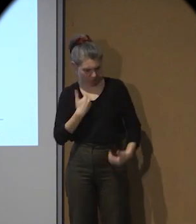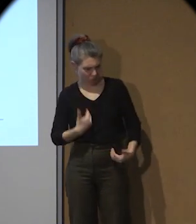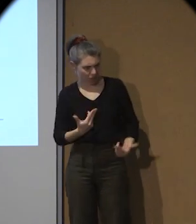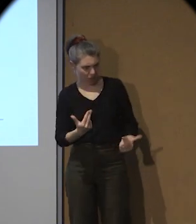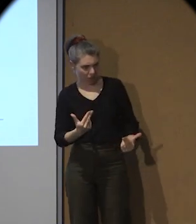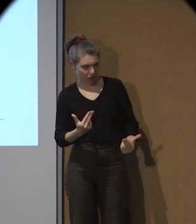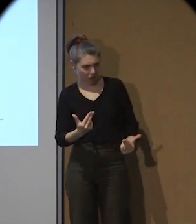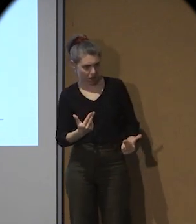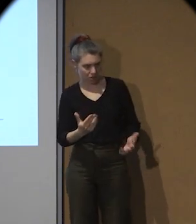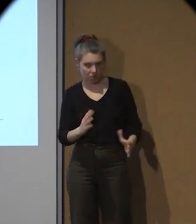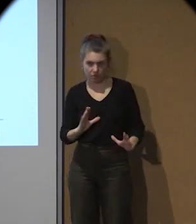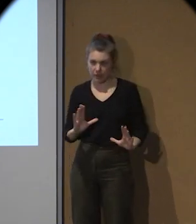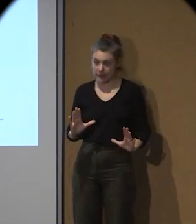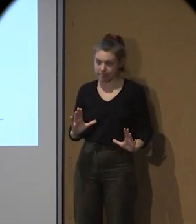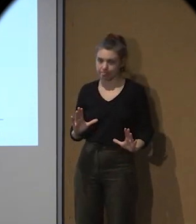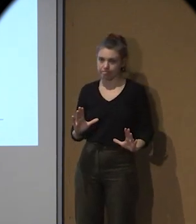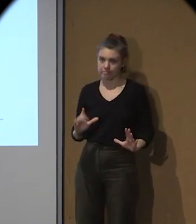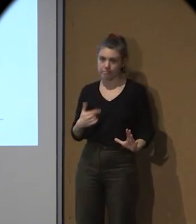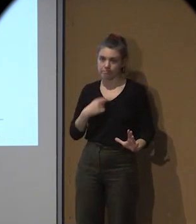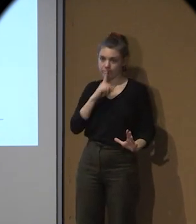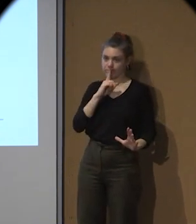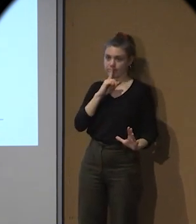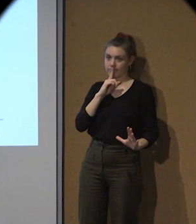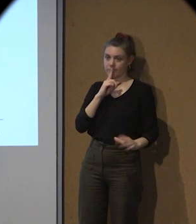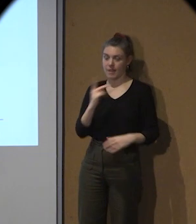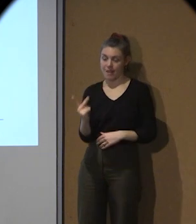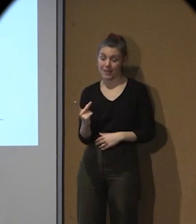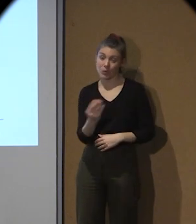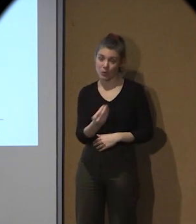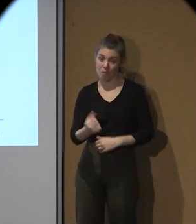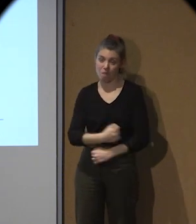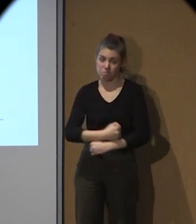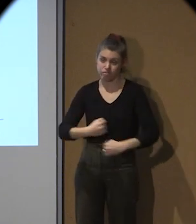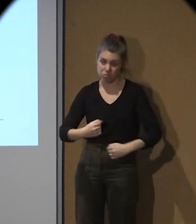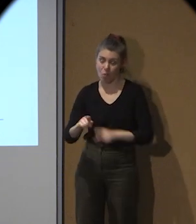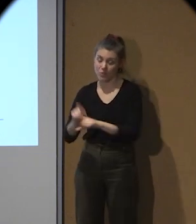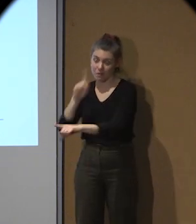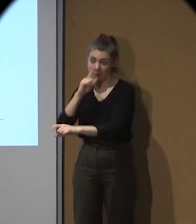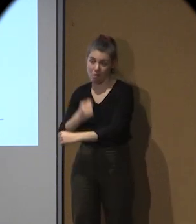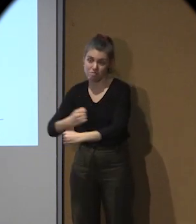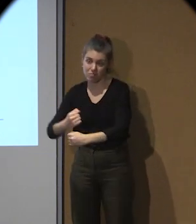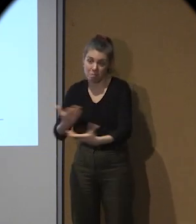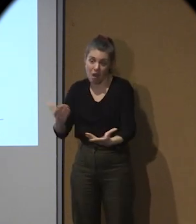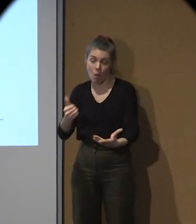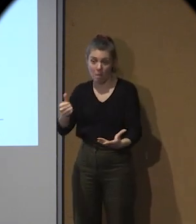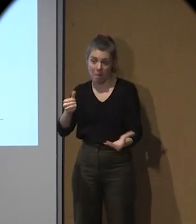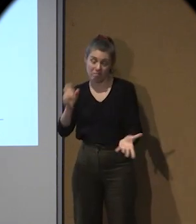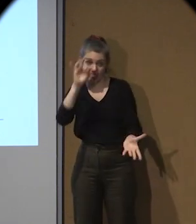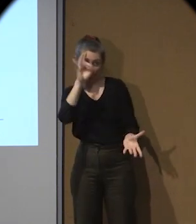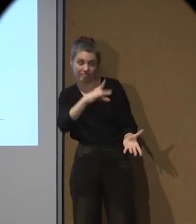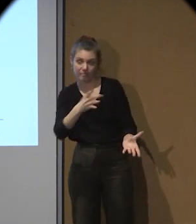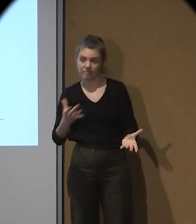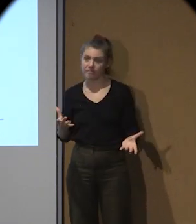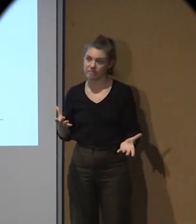s'est arrêté là. Voilà. Après, et les 2 enfants sont aussi en surpoids. Après, ce qu'on essaie de faire également en tant que médecin du sport, c'est de